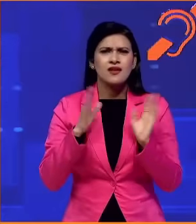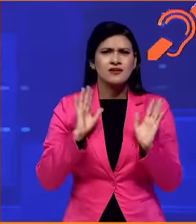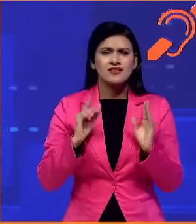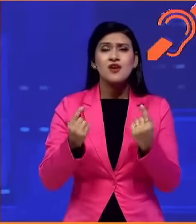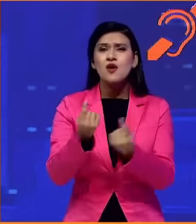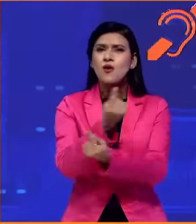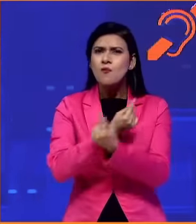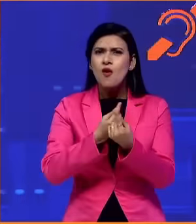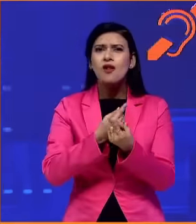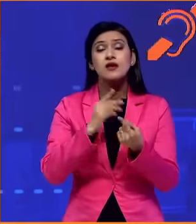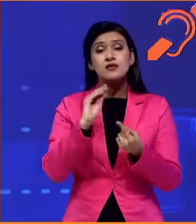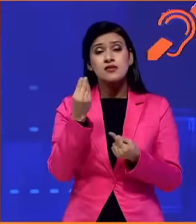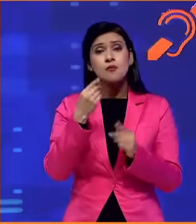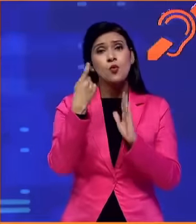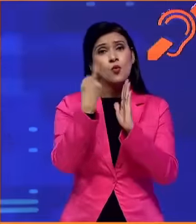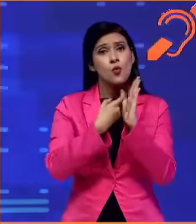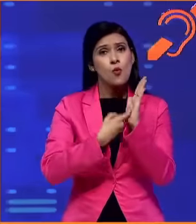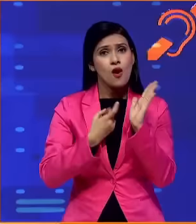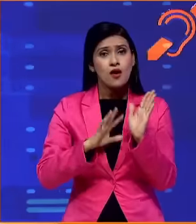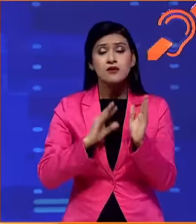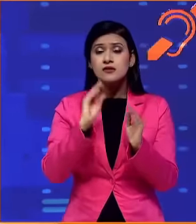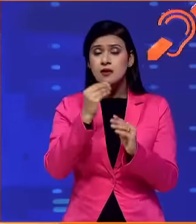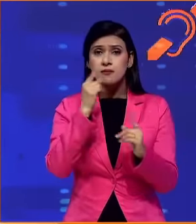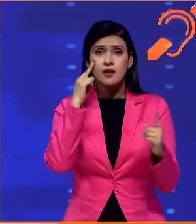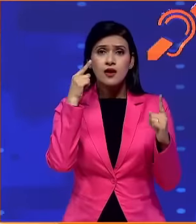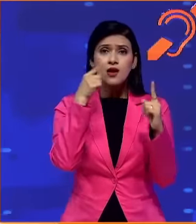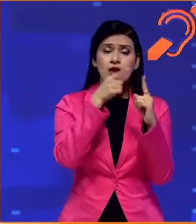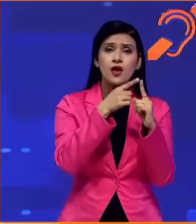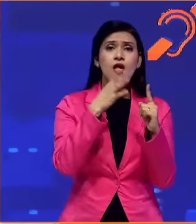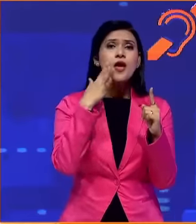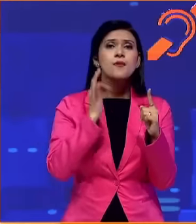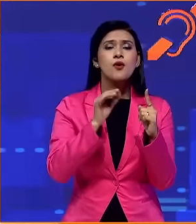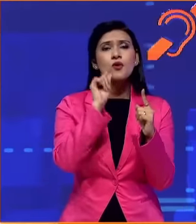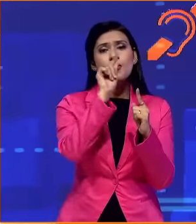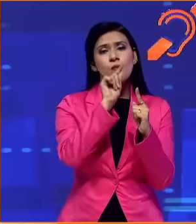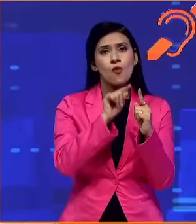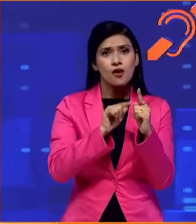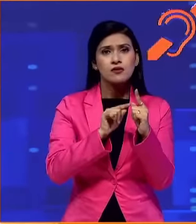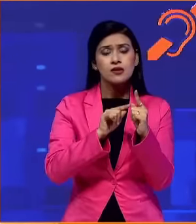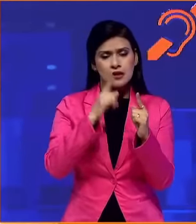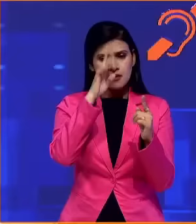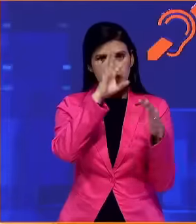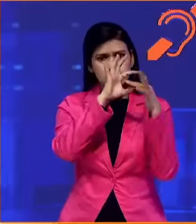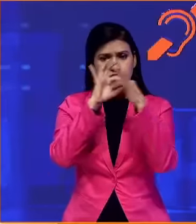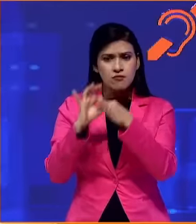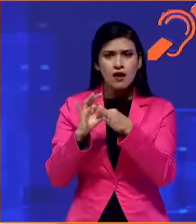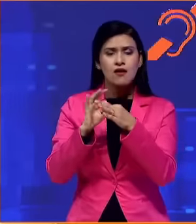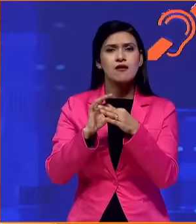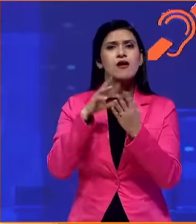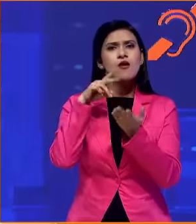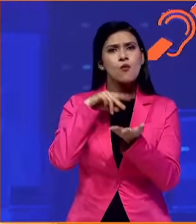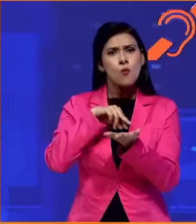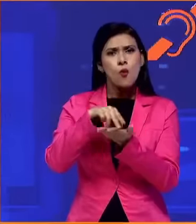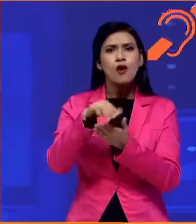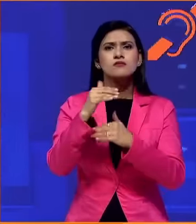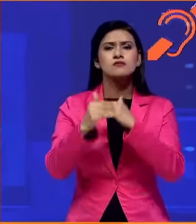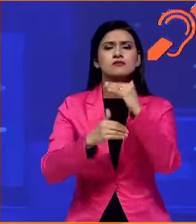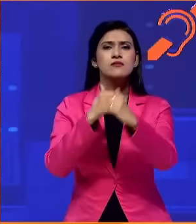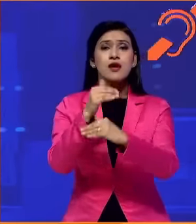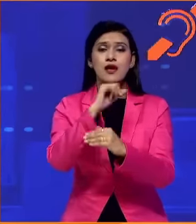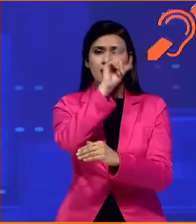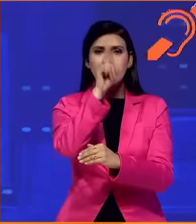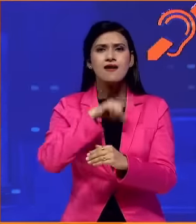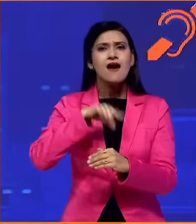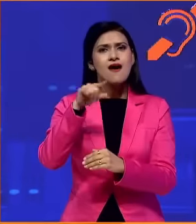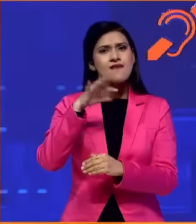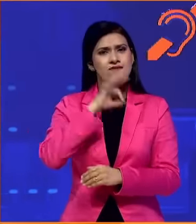राजनीतिमेंकुछसिद्धांतहोतेहैं,कुछमुद्देहोतेहैं, औरअगरहमउन्हीं मुद्दोंपरआगेबढ़तेहैं,तोइससेनकेवलपार्टीकोफायदाहोगा,बल्कि देशकोभीफायदाहोगा।